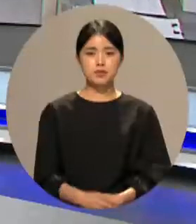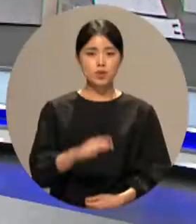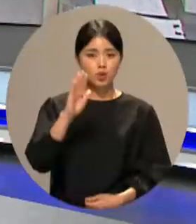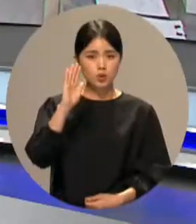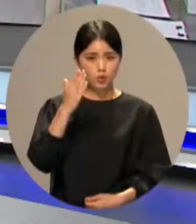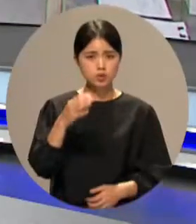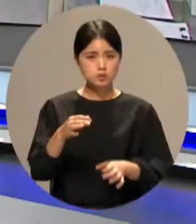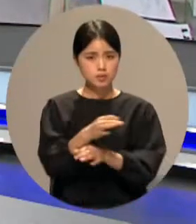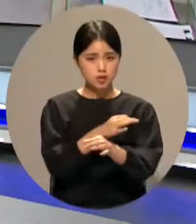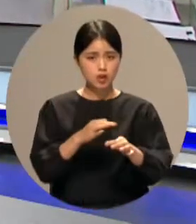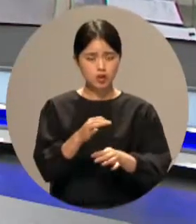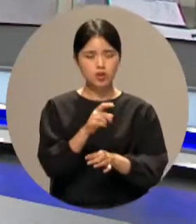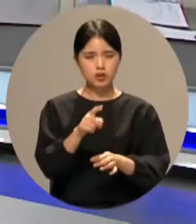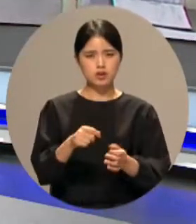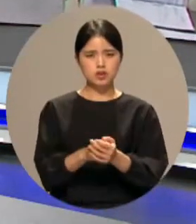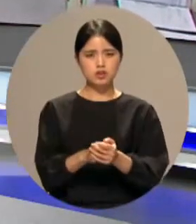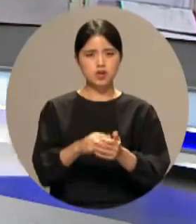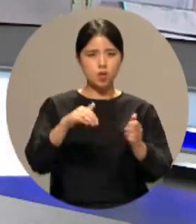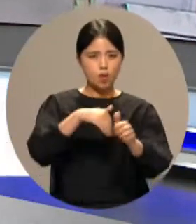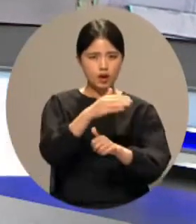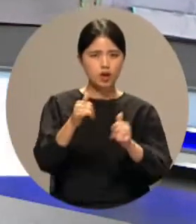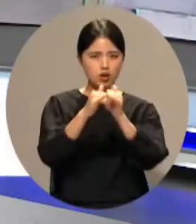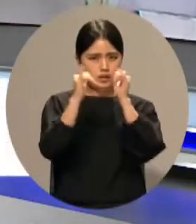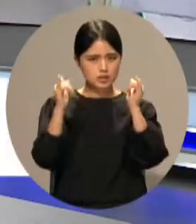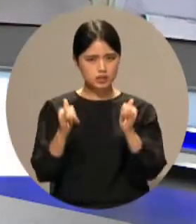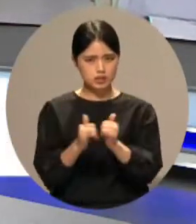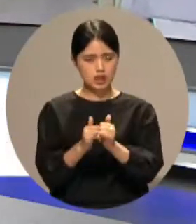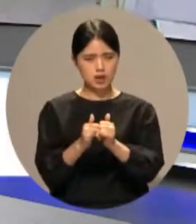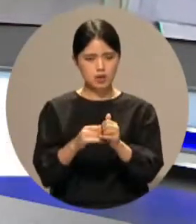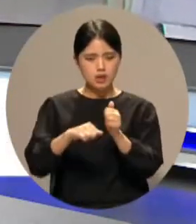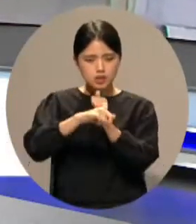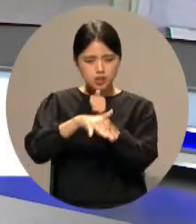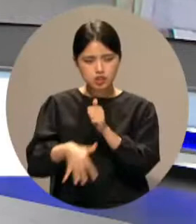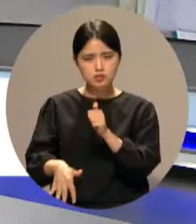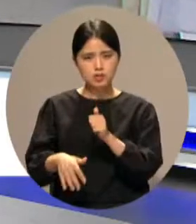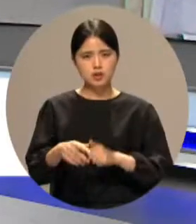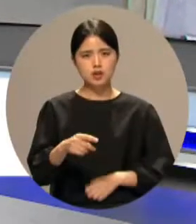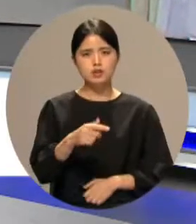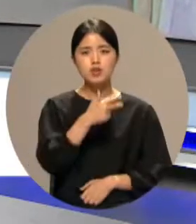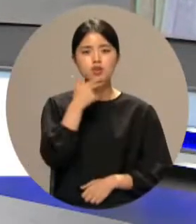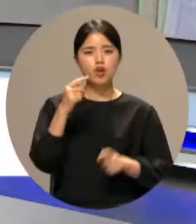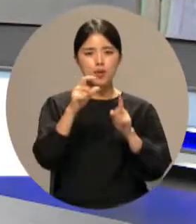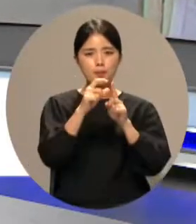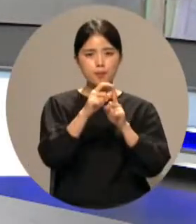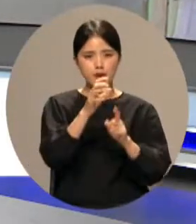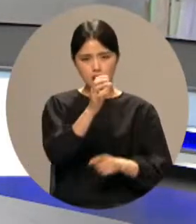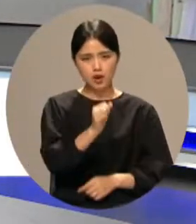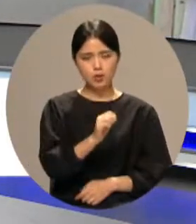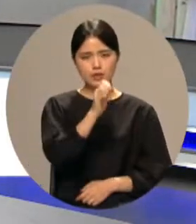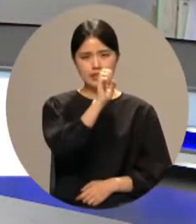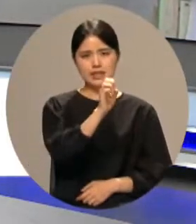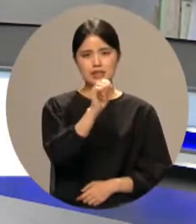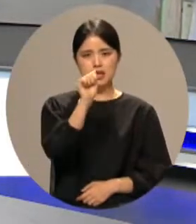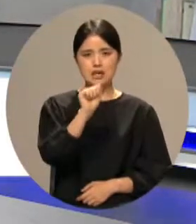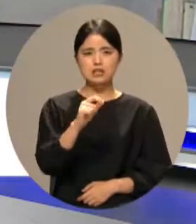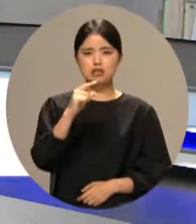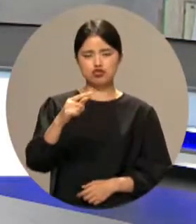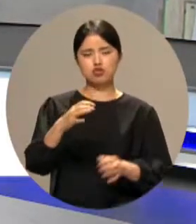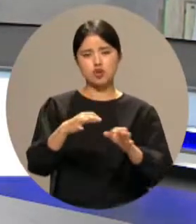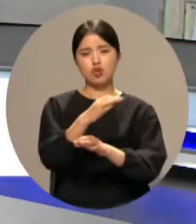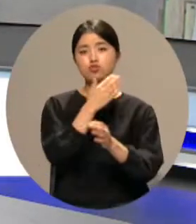요즘 경제계에서는 환경, 사회, 지배구조의 영문 첫 글자를 딴 ESG 경영이 확산되고